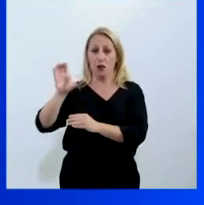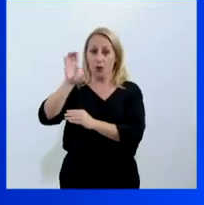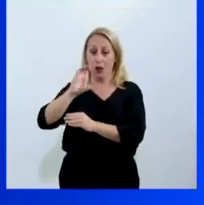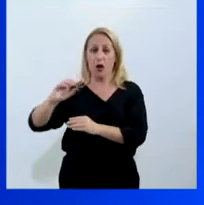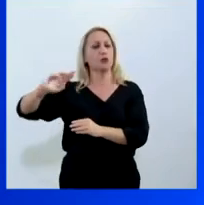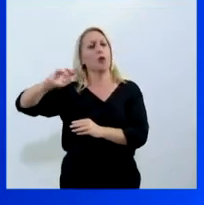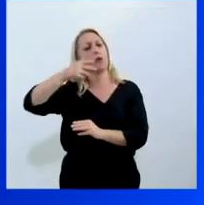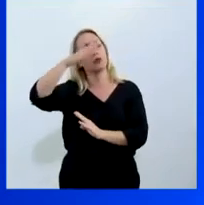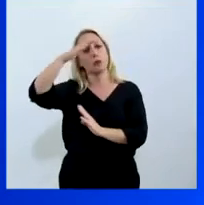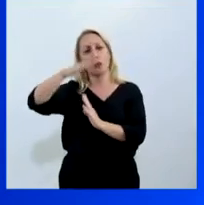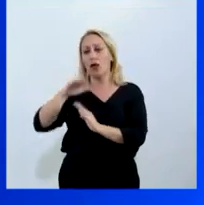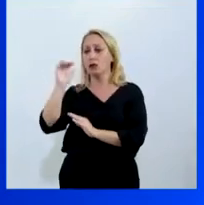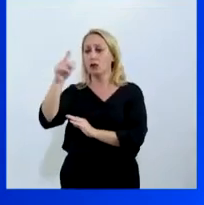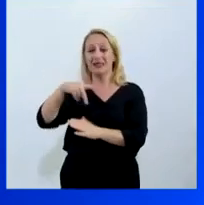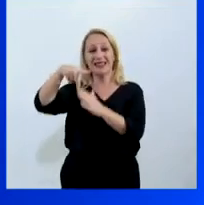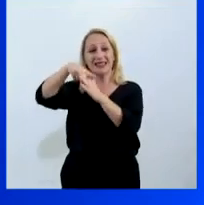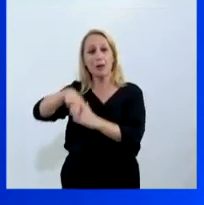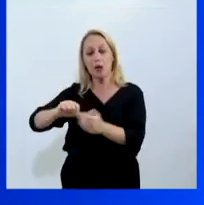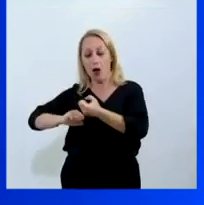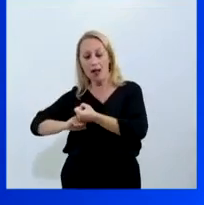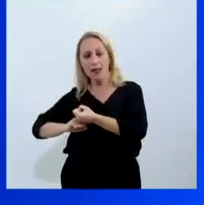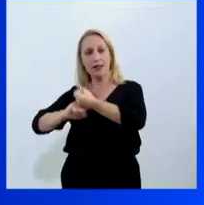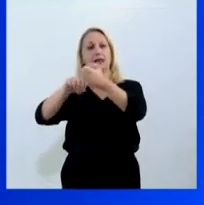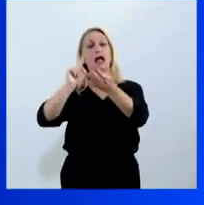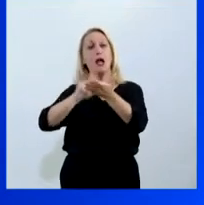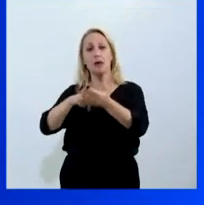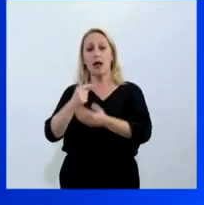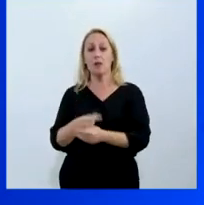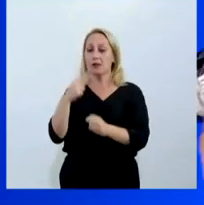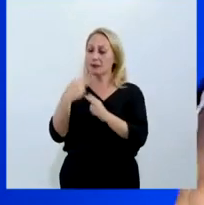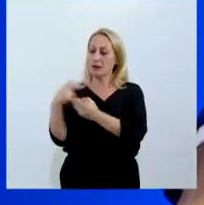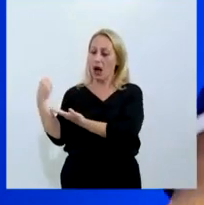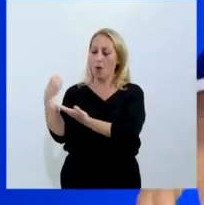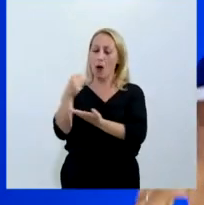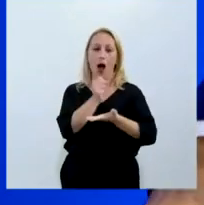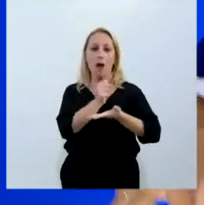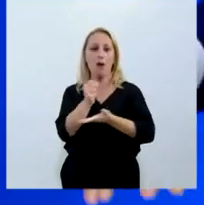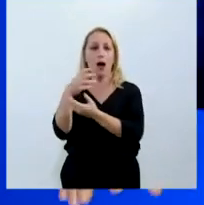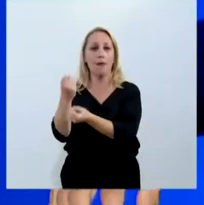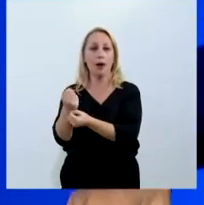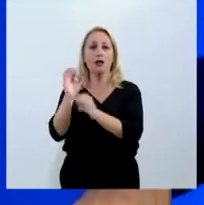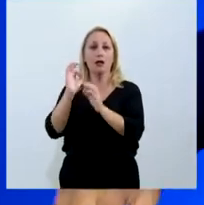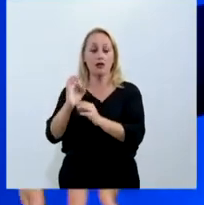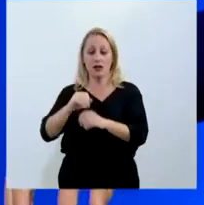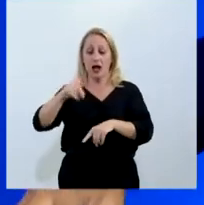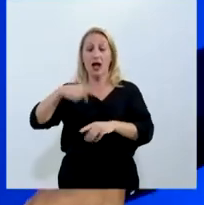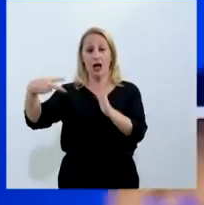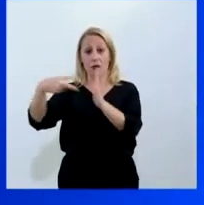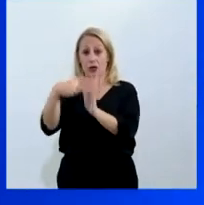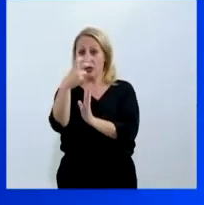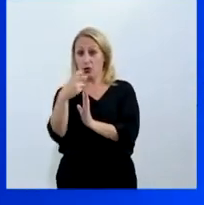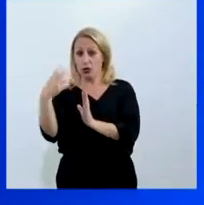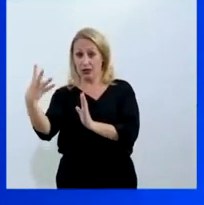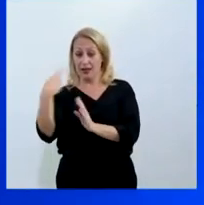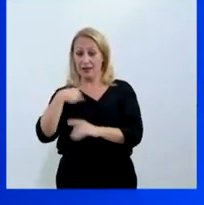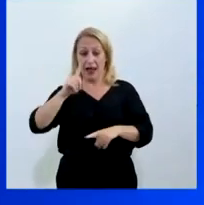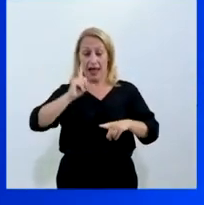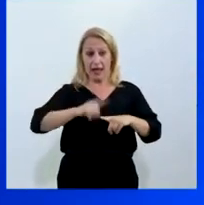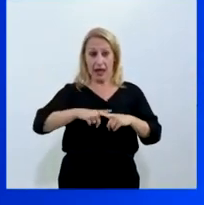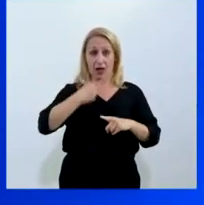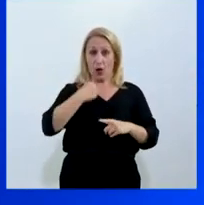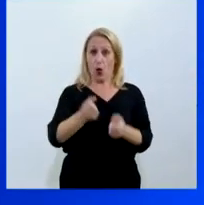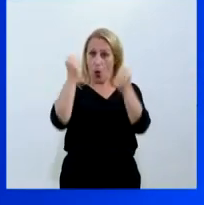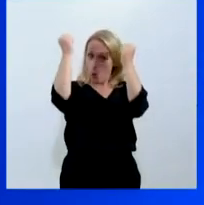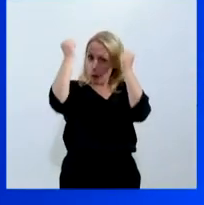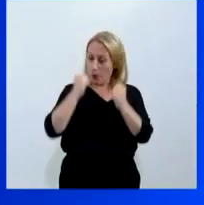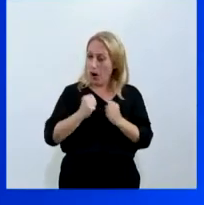να ενισχύσουμε αυτό το Ταμείο Αλληλεγγύης με σημαντικούς πόρους και φυσικά η Ελλάδα το 24 να πάρει αυτό που της αναλογεί για τις μεγάλες ζημιές οι οποίες